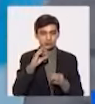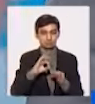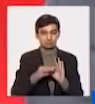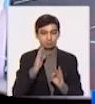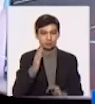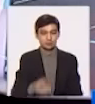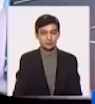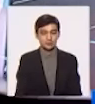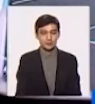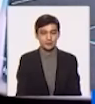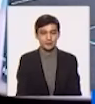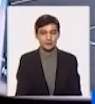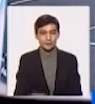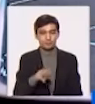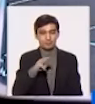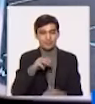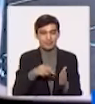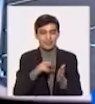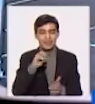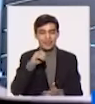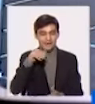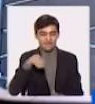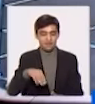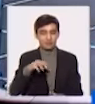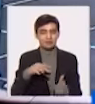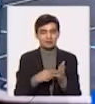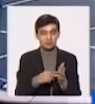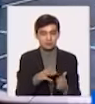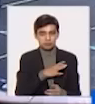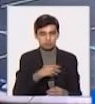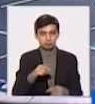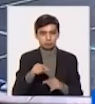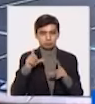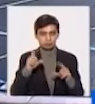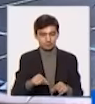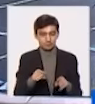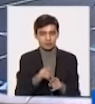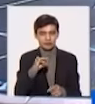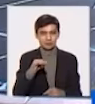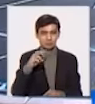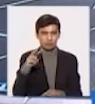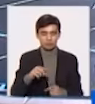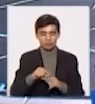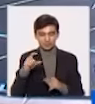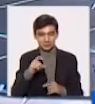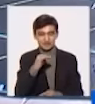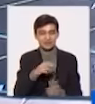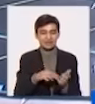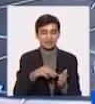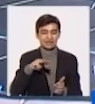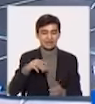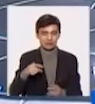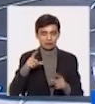береміз. Мұнай бағасының құлдырап, теңгенің құнсыздануы Қазақстан үшін оңай тимейтін сияқты. Әлемдік